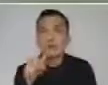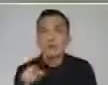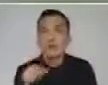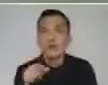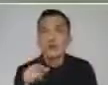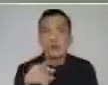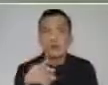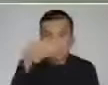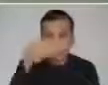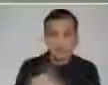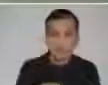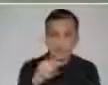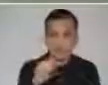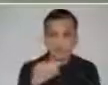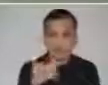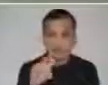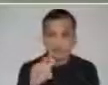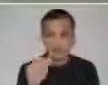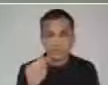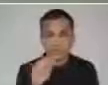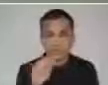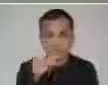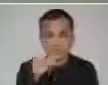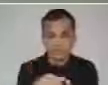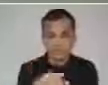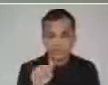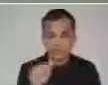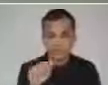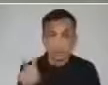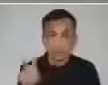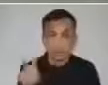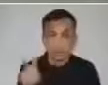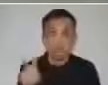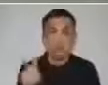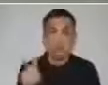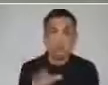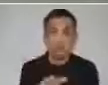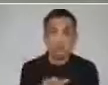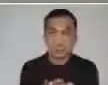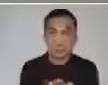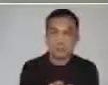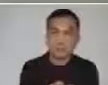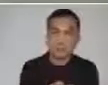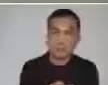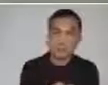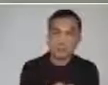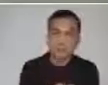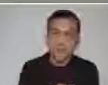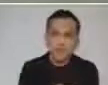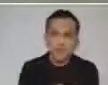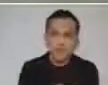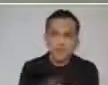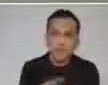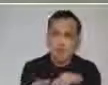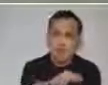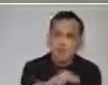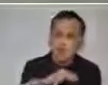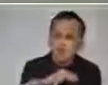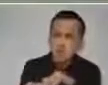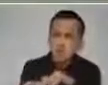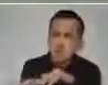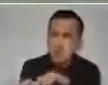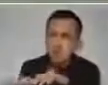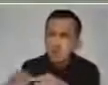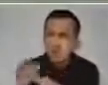last digit ng iyong car plate ay 1 and 2, bawal kayo bumiyahin ngayong araw sa Makati. At para sa iba pang traffic